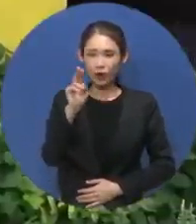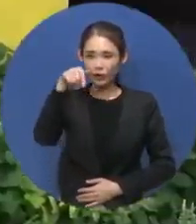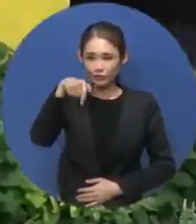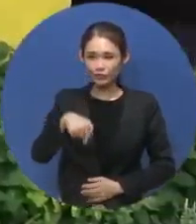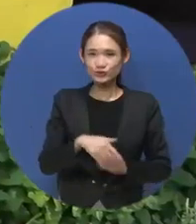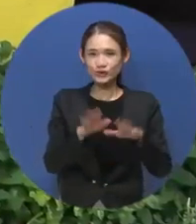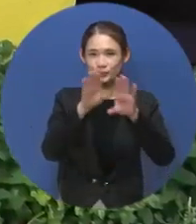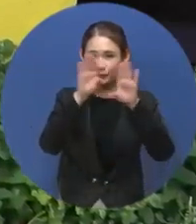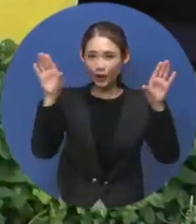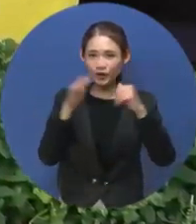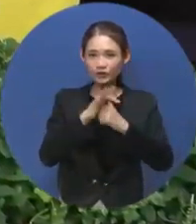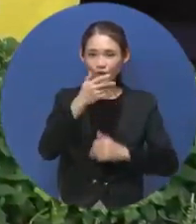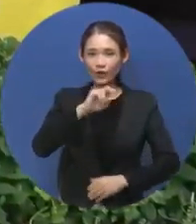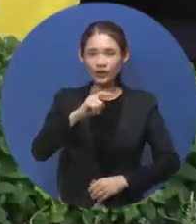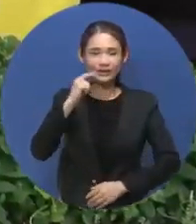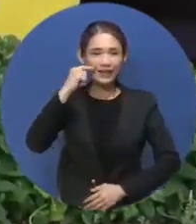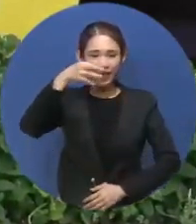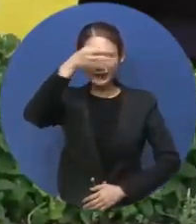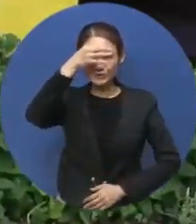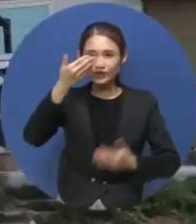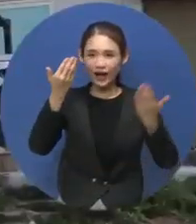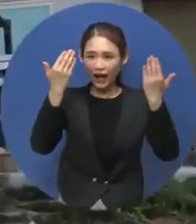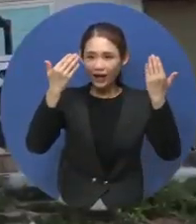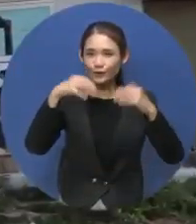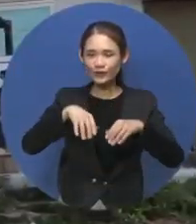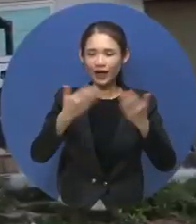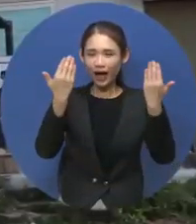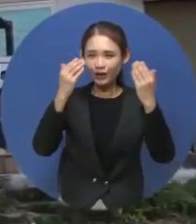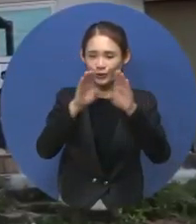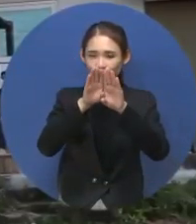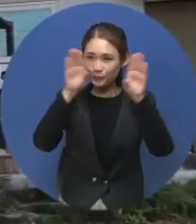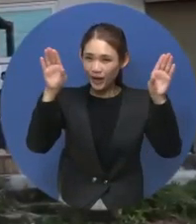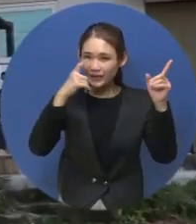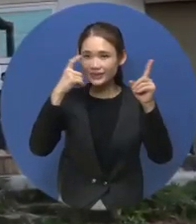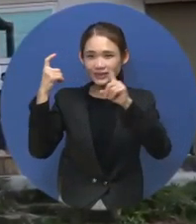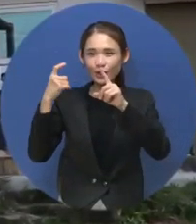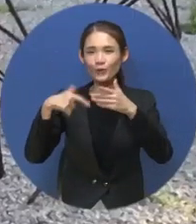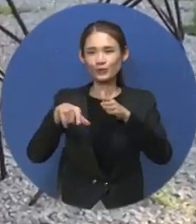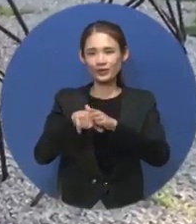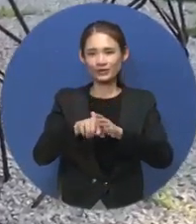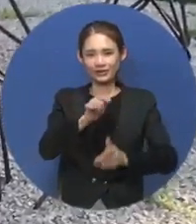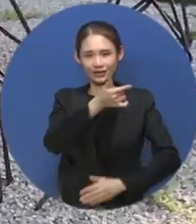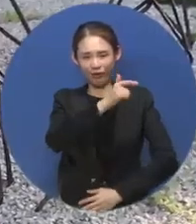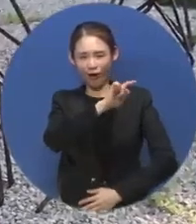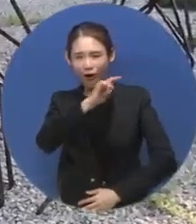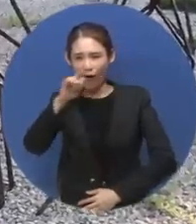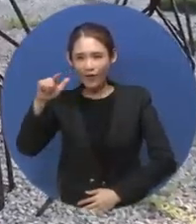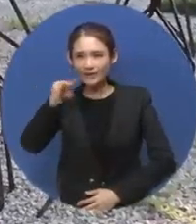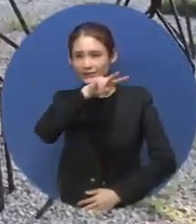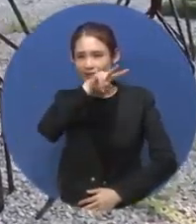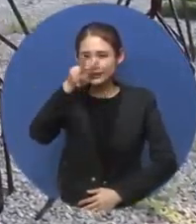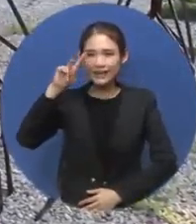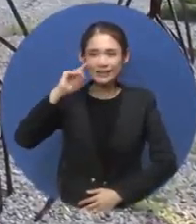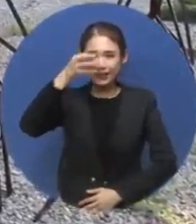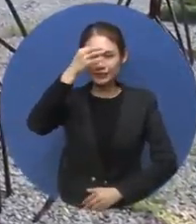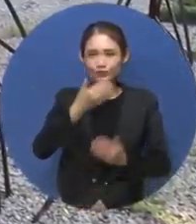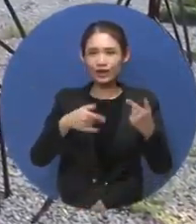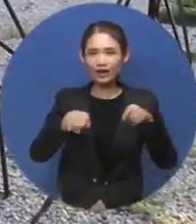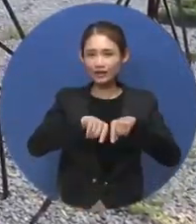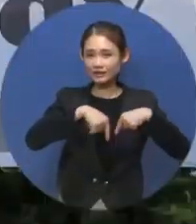개교를 기념하며 이색 전시회를 개최했습니다. 학교에서 열리는 전시회는 어떤 모습일까요? 보도에 이소영